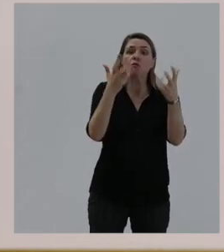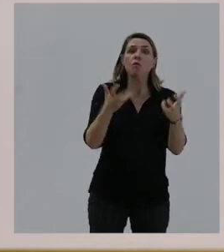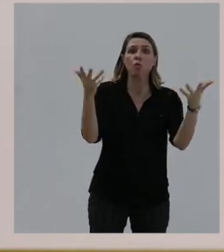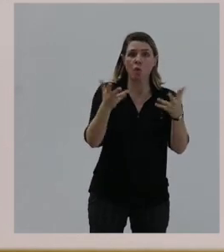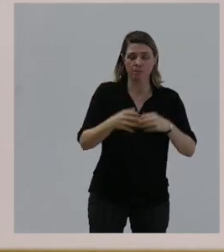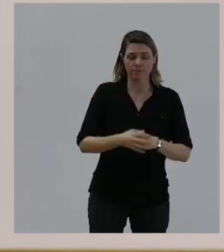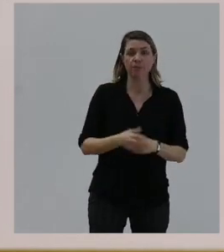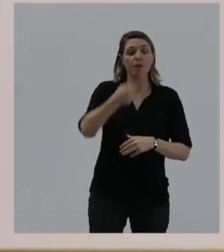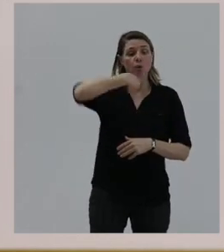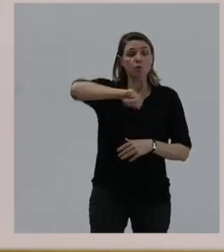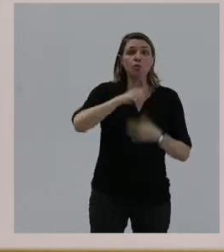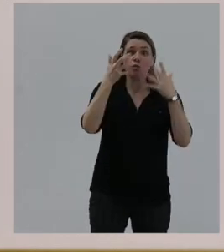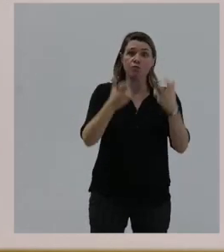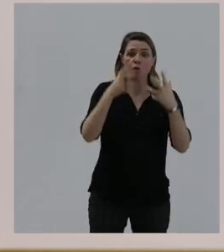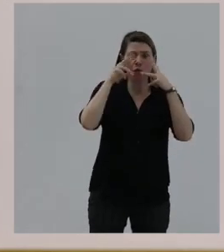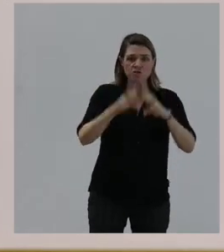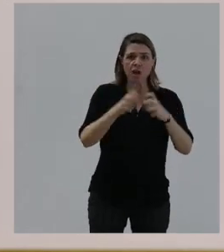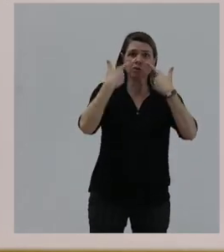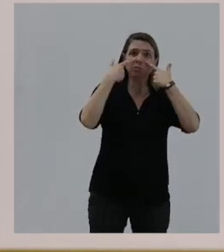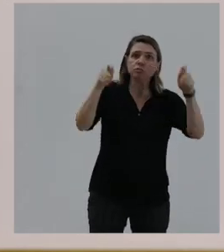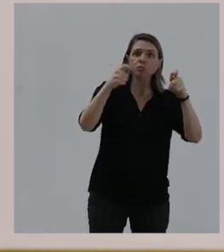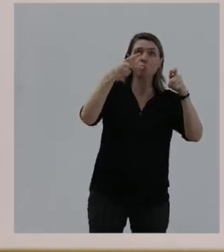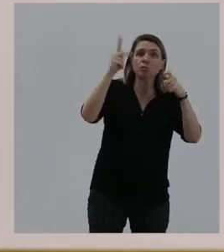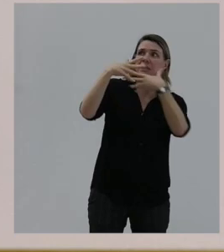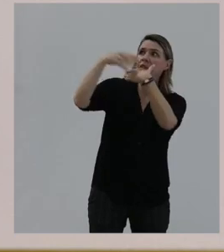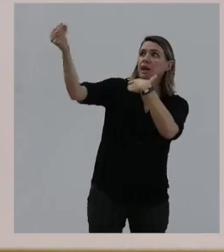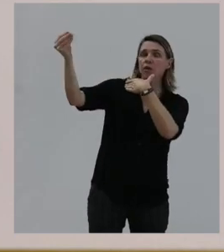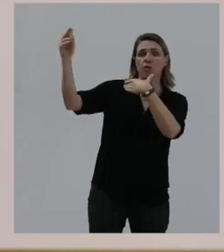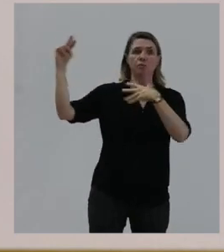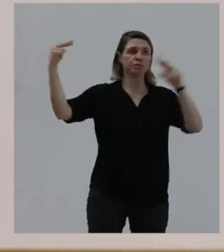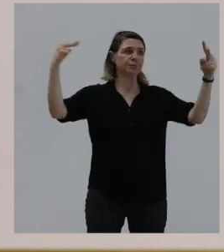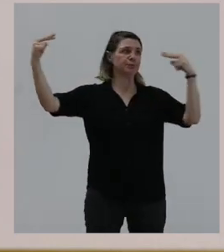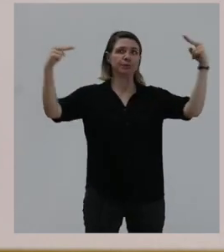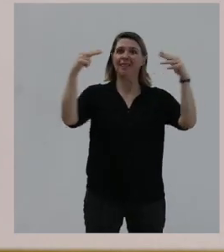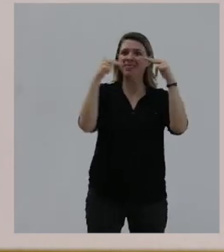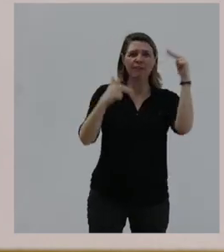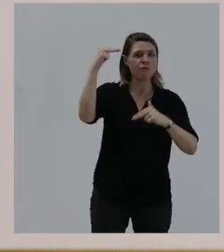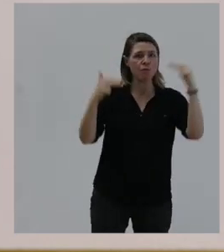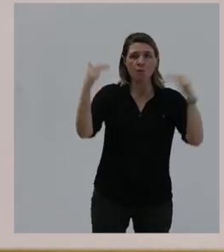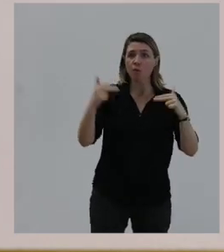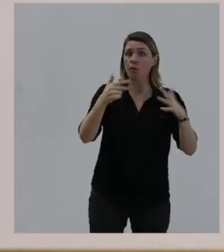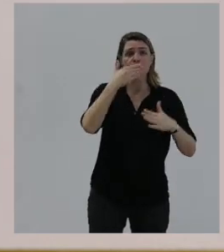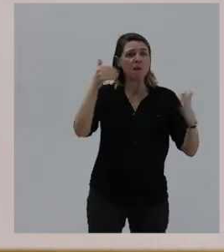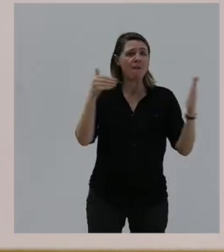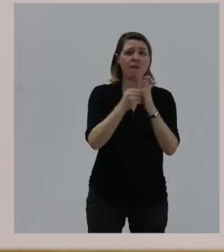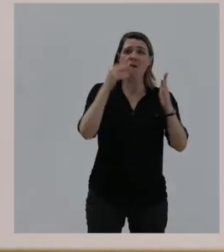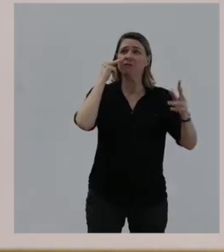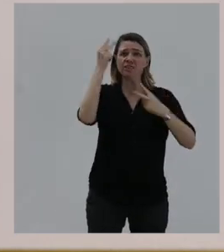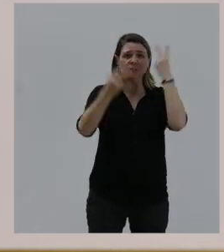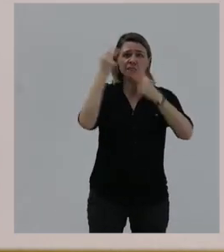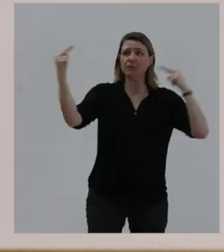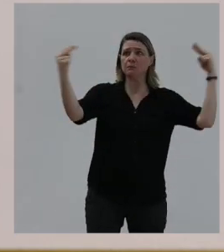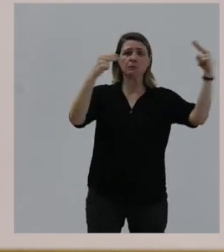obtenir ? Nous souhaitons une recherche plus visible à l'extérieur, et ce, à tous les niveaux. Une meilleure visibilité de la